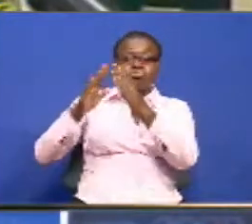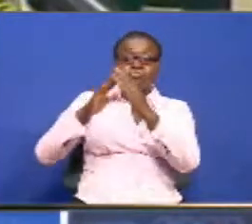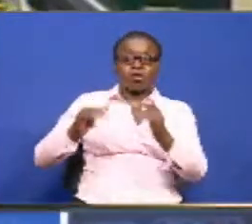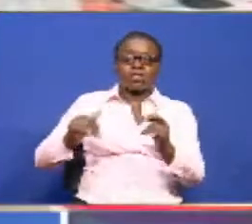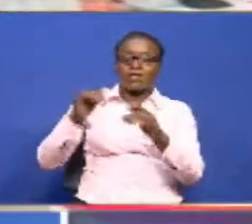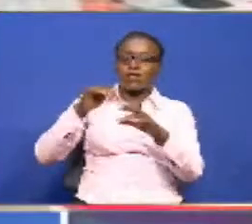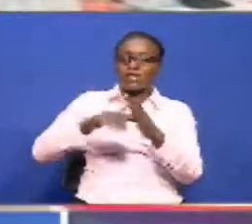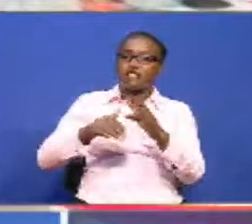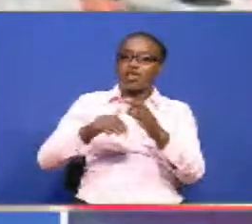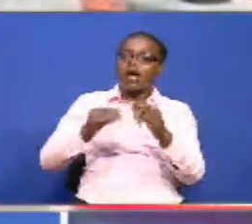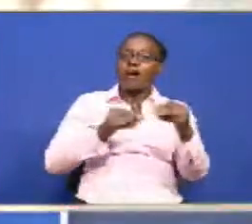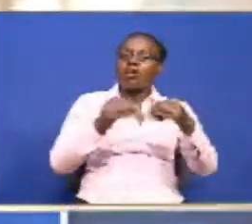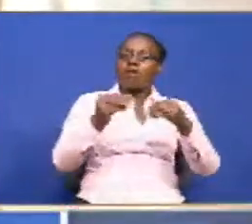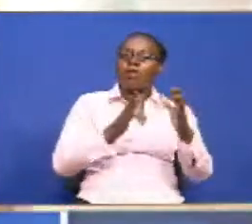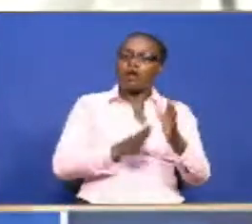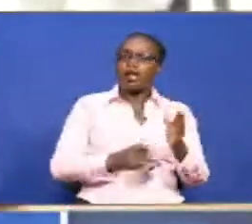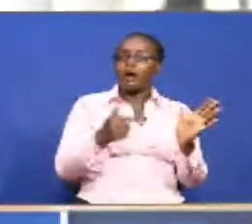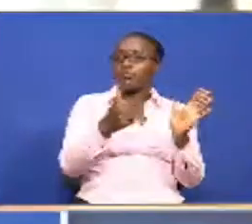country.